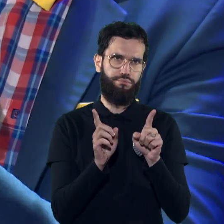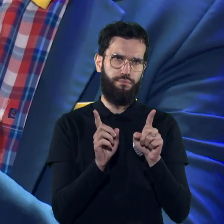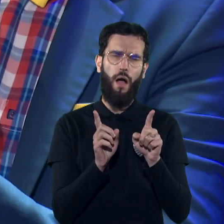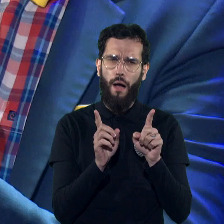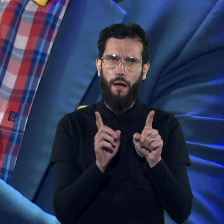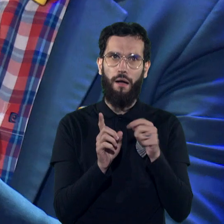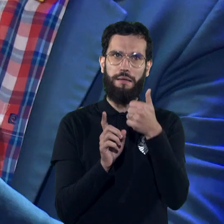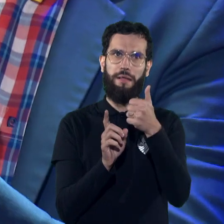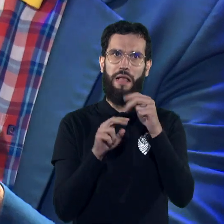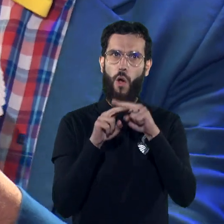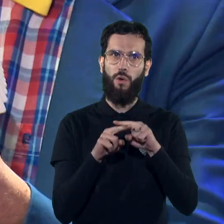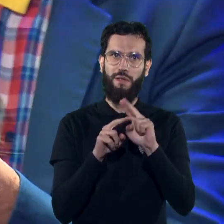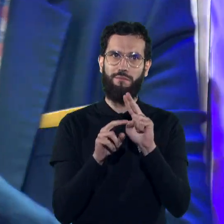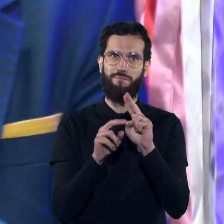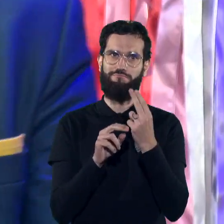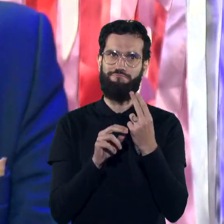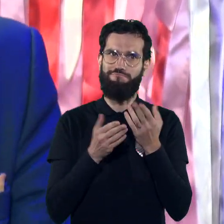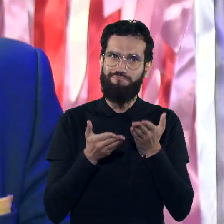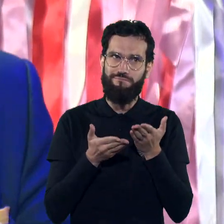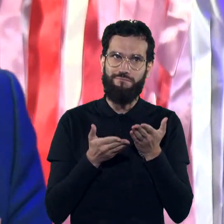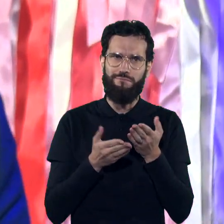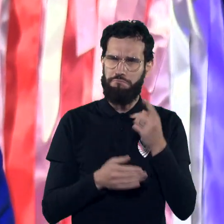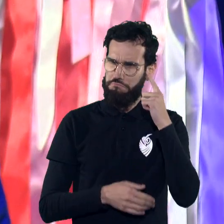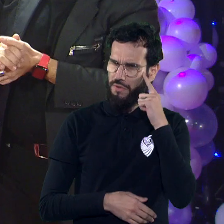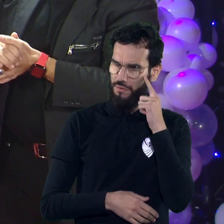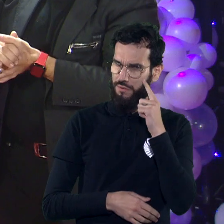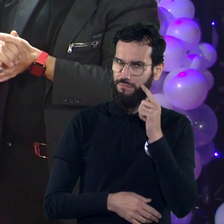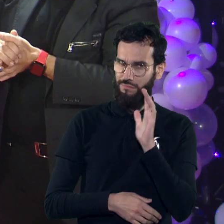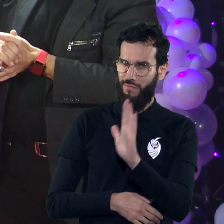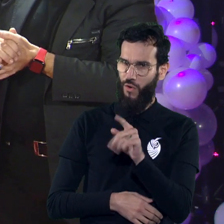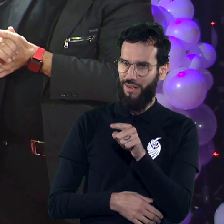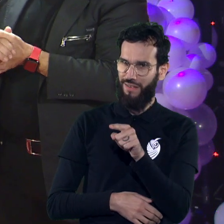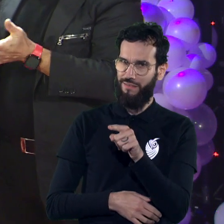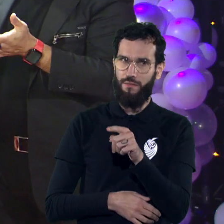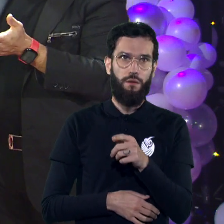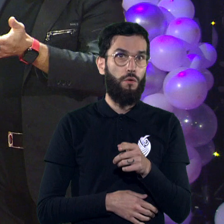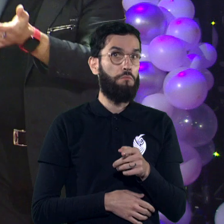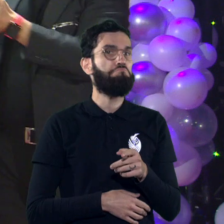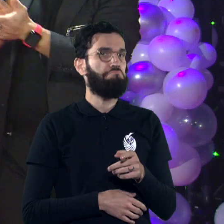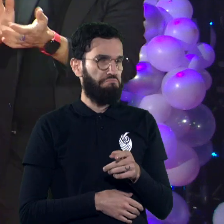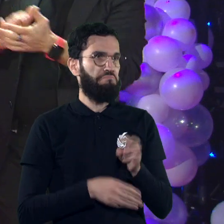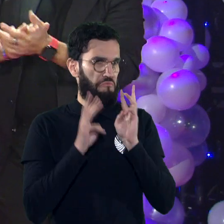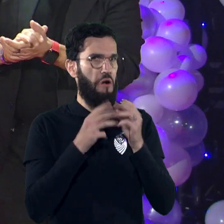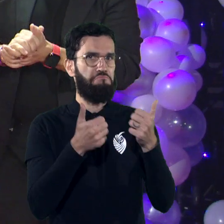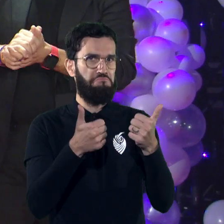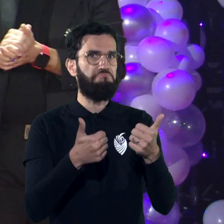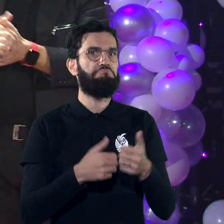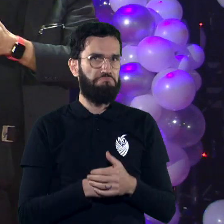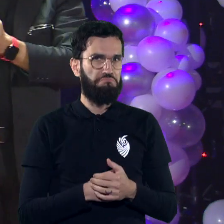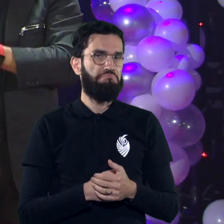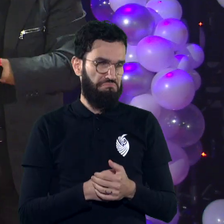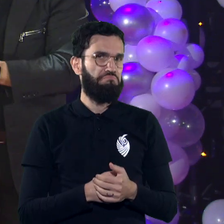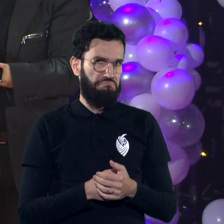Pardon, jedna jediná ostala otočená a pokiaľ sa nemýlim, desiatka piková? Wow. Á, výborné.